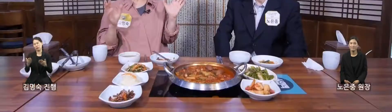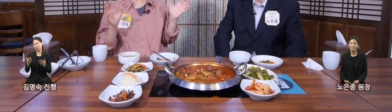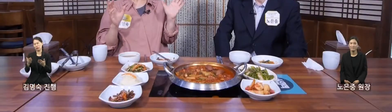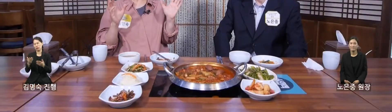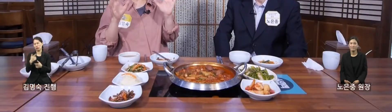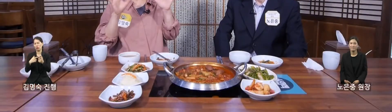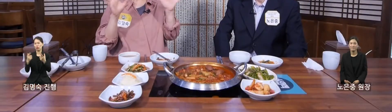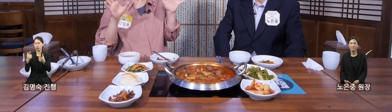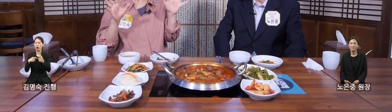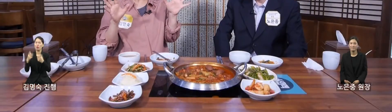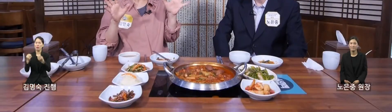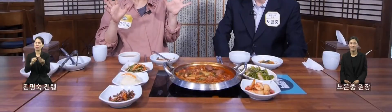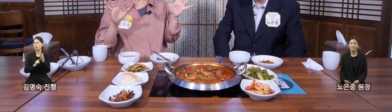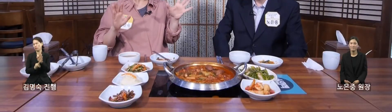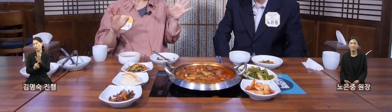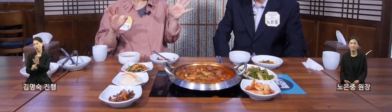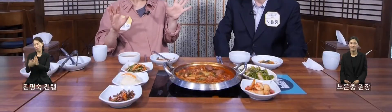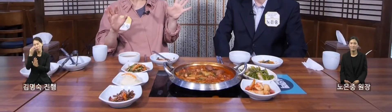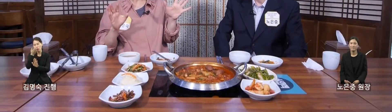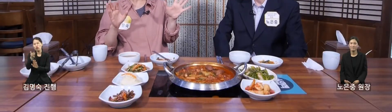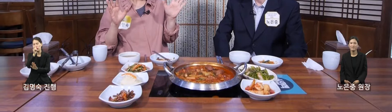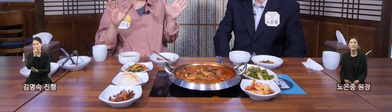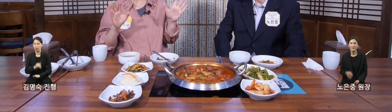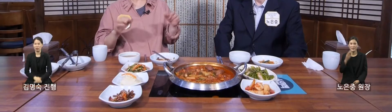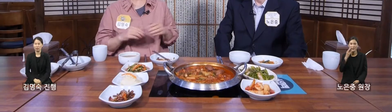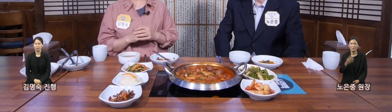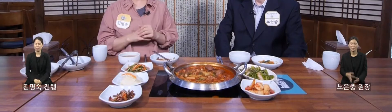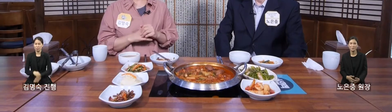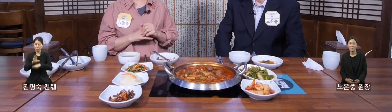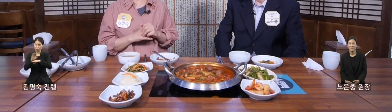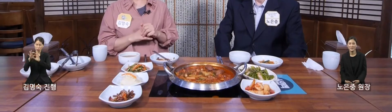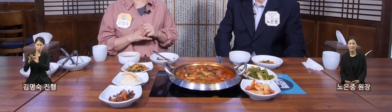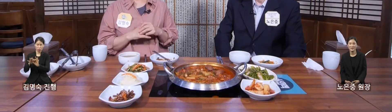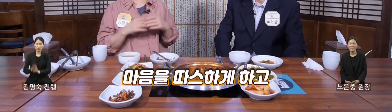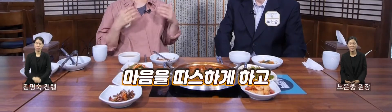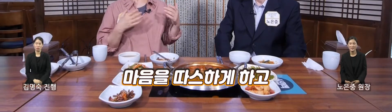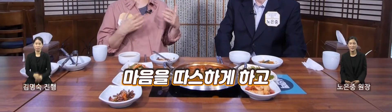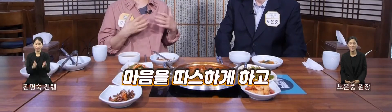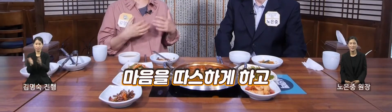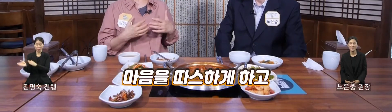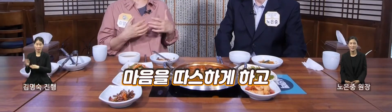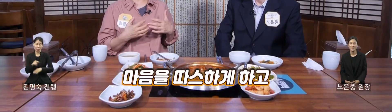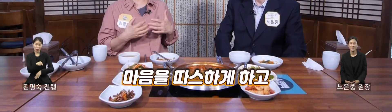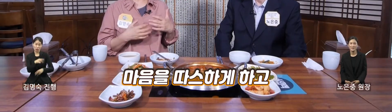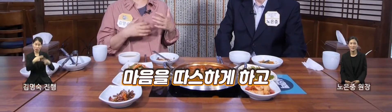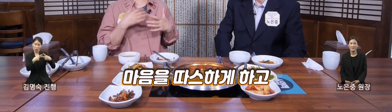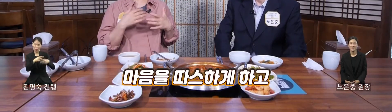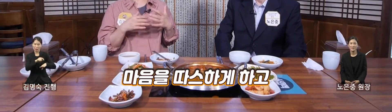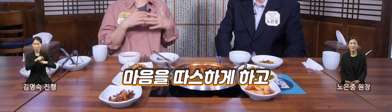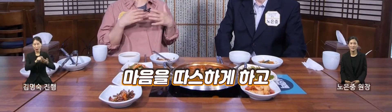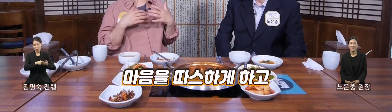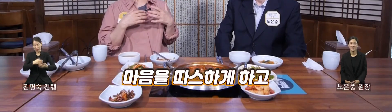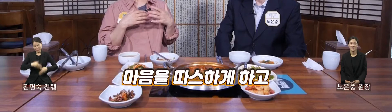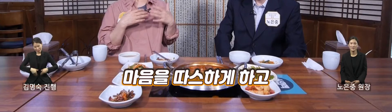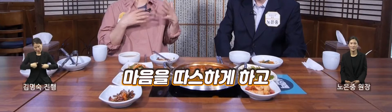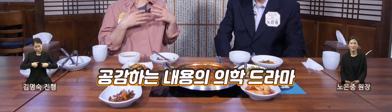그런 것들도 좀 많이 이렇게 보여지잖아요. 매스컴을 통해서. 근데 너무 마음을 따뜻하게 해주고 진짜